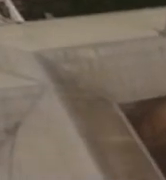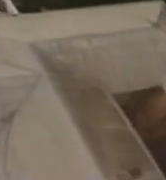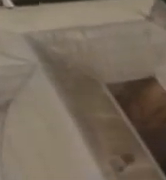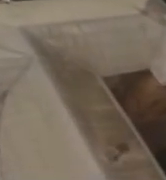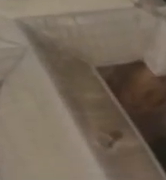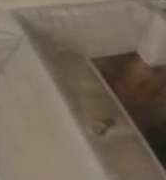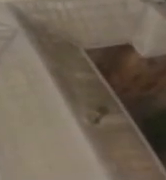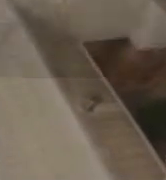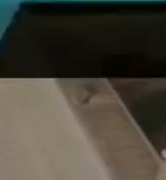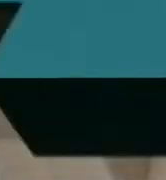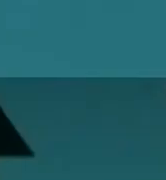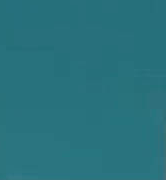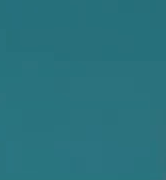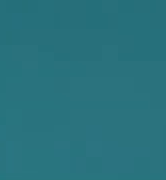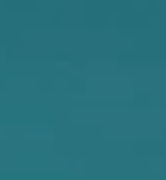Дякую.